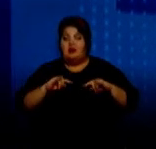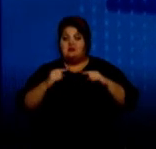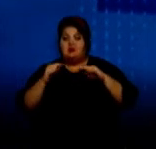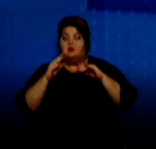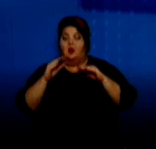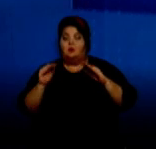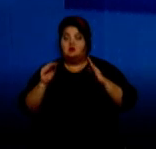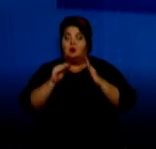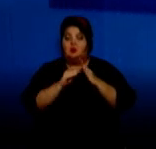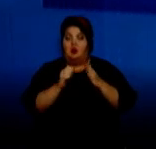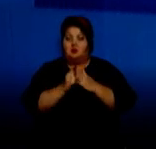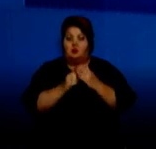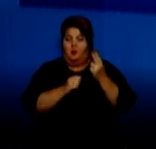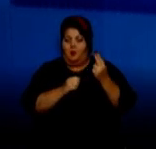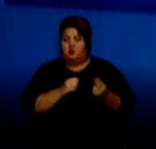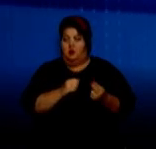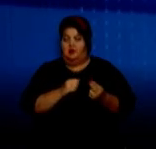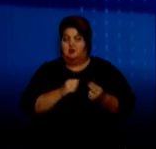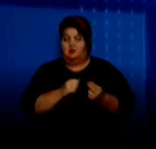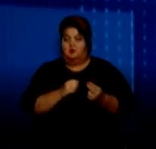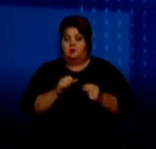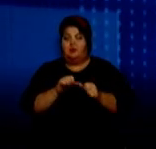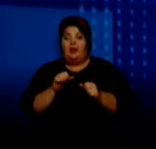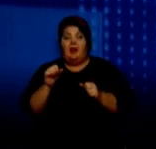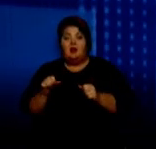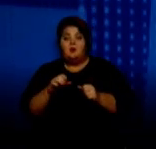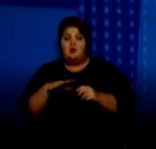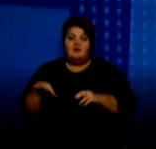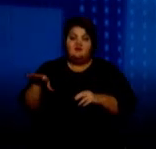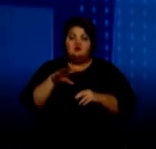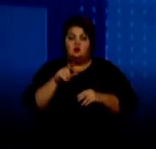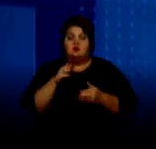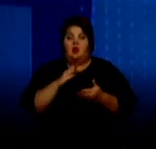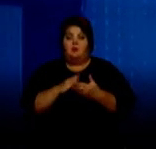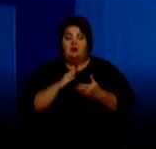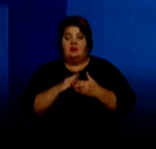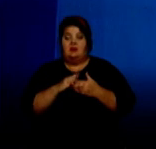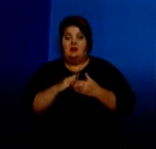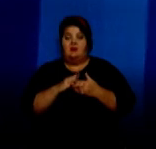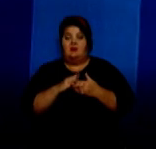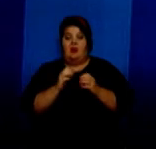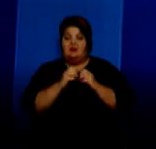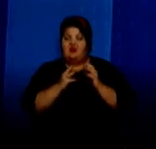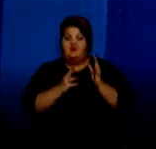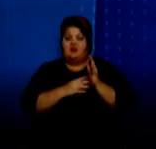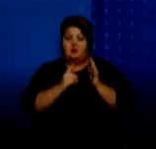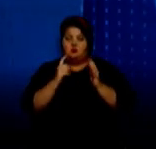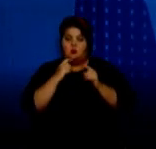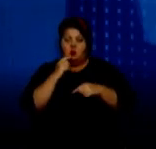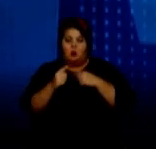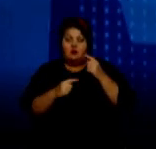до моноліту. Крім всього, там є сланцеві карнізні плити 19 століття